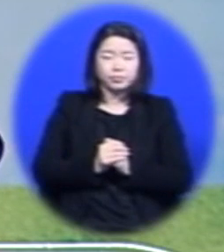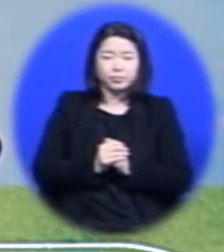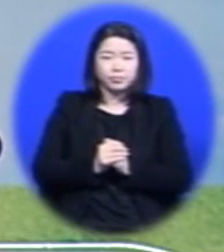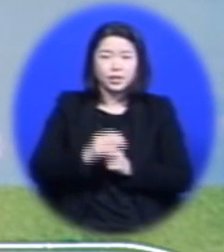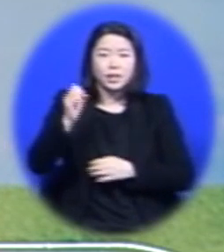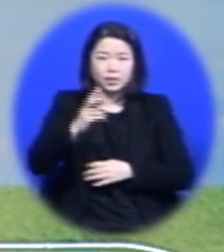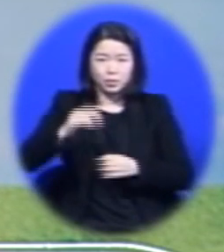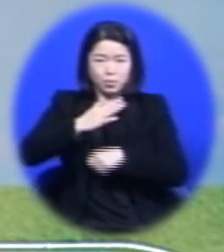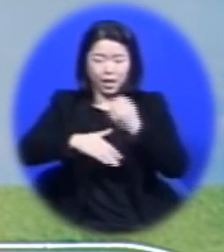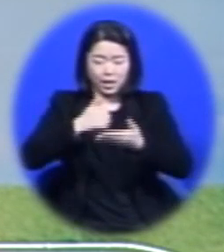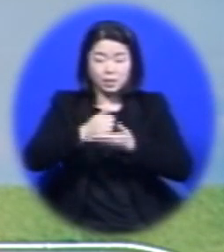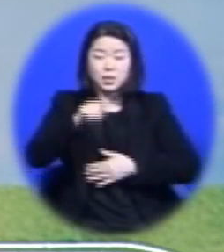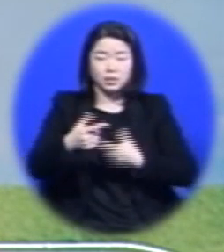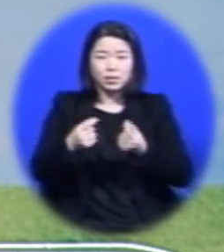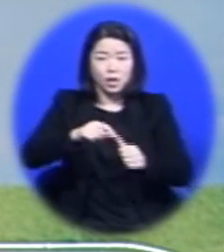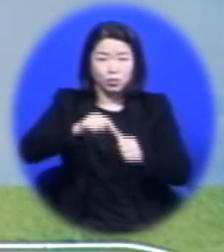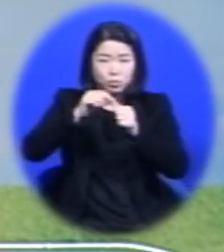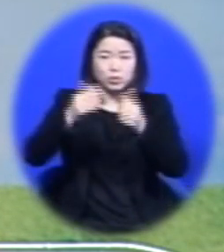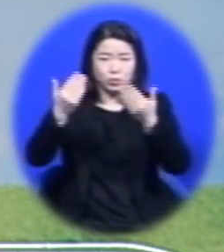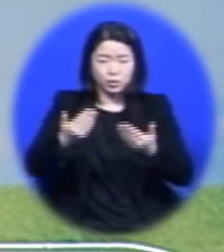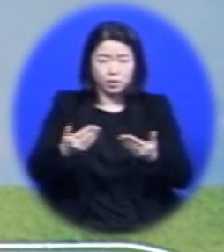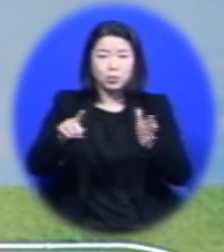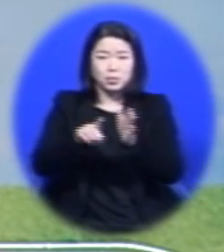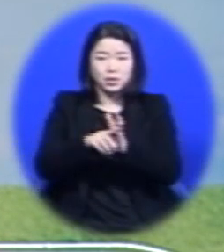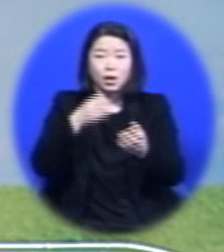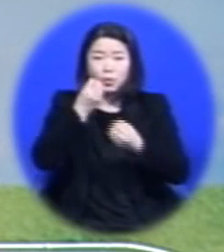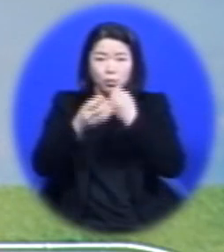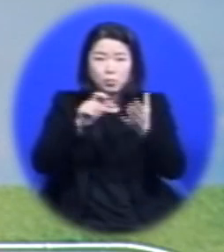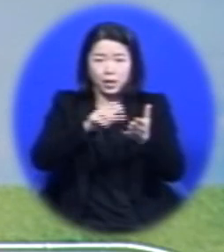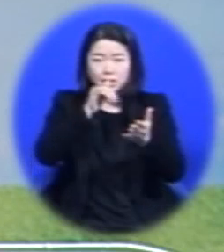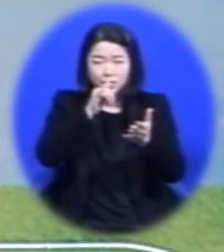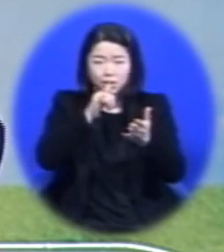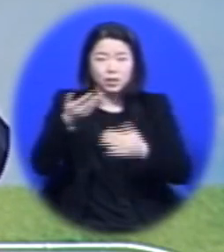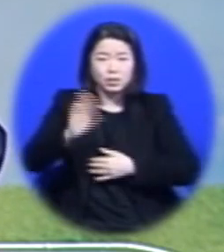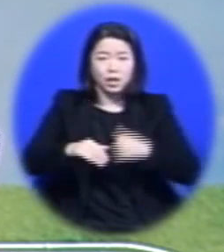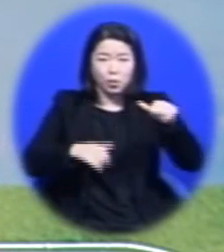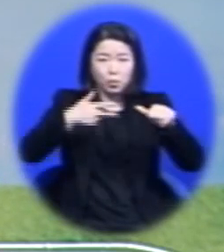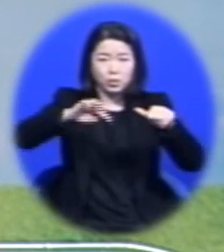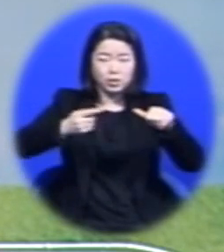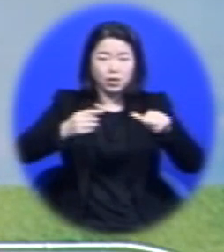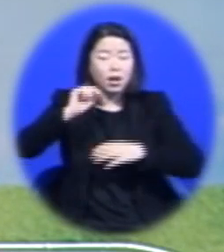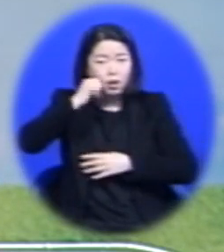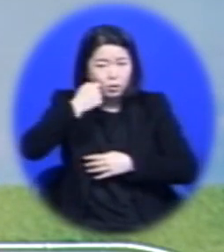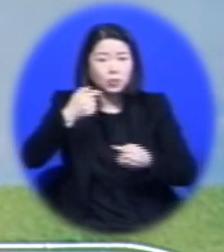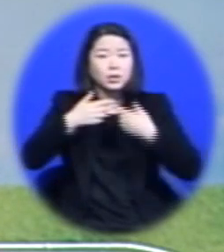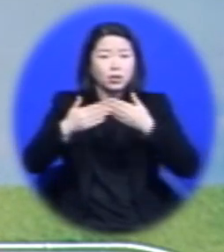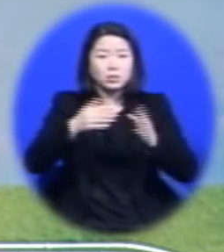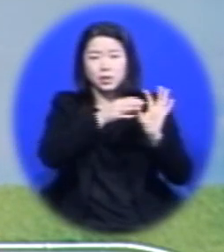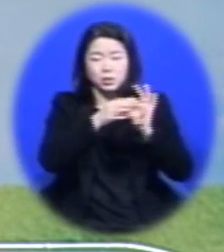아 그리고 하나님이 그렇게 구원해 주실 것을 믿는다 고 고백을 하는데 5 절에 가서 그런 어려움을 겪으면서도